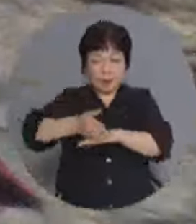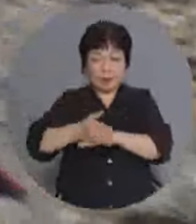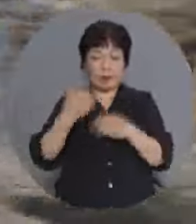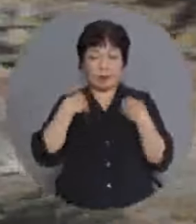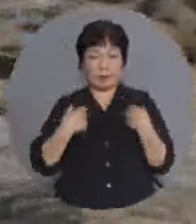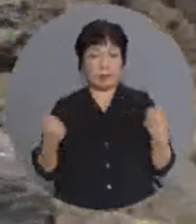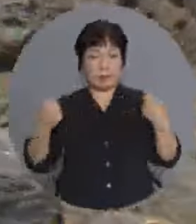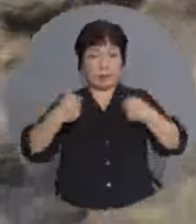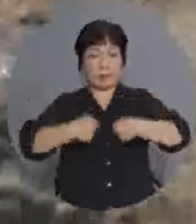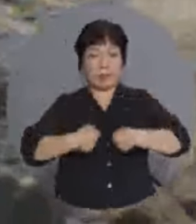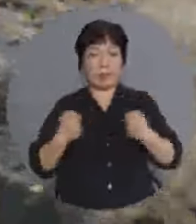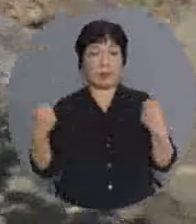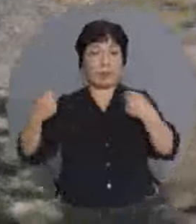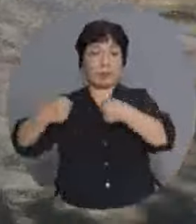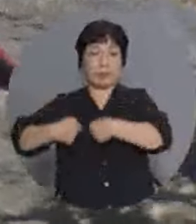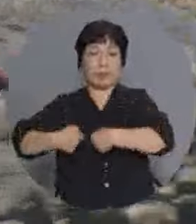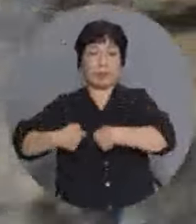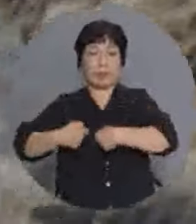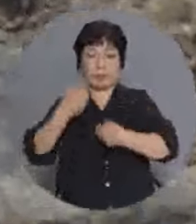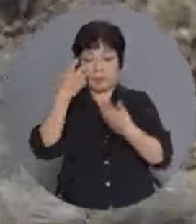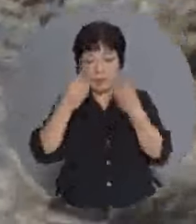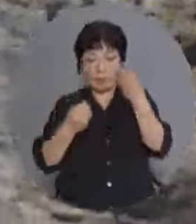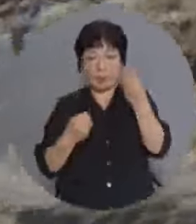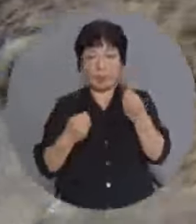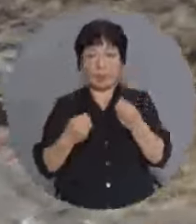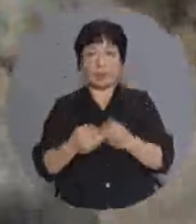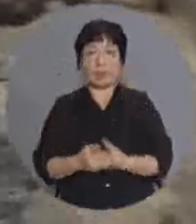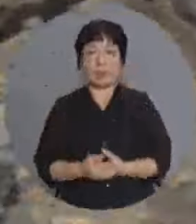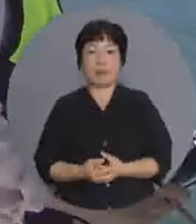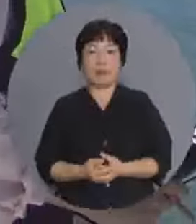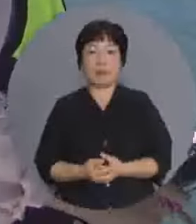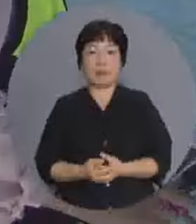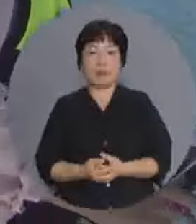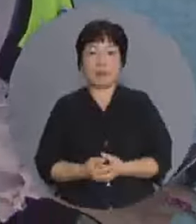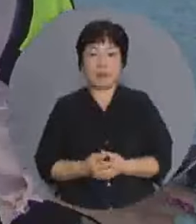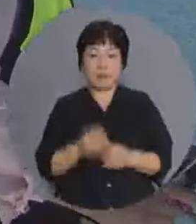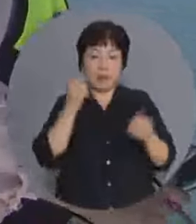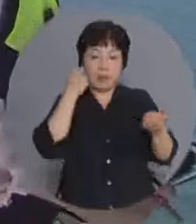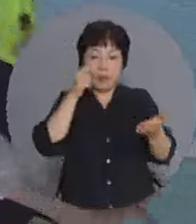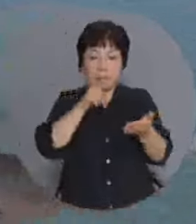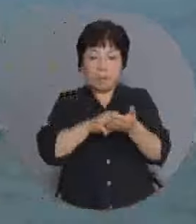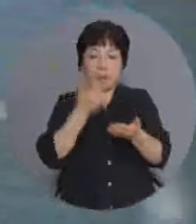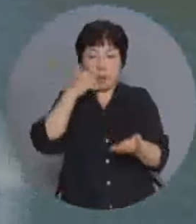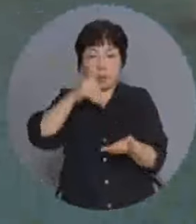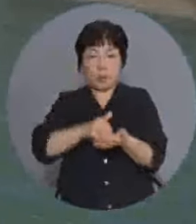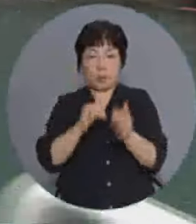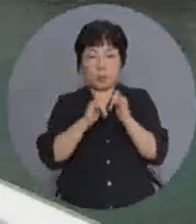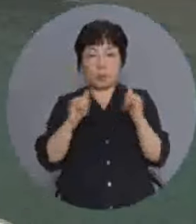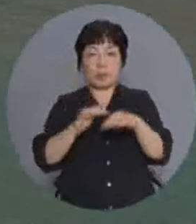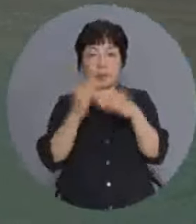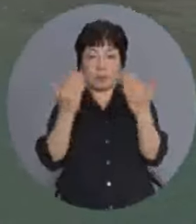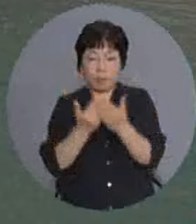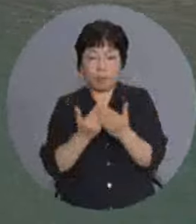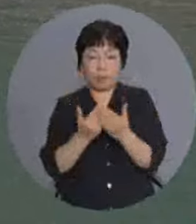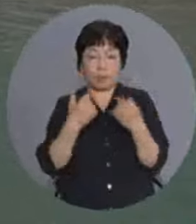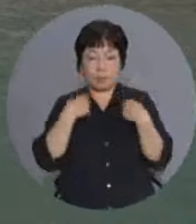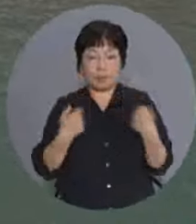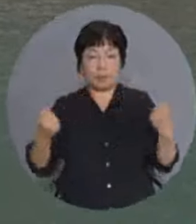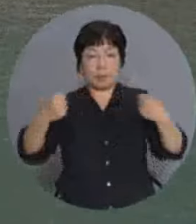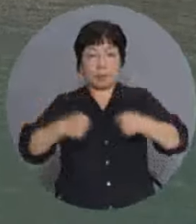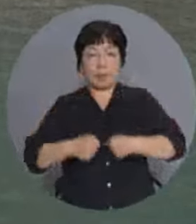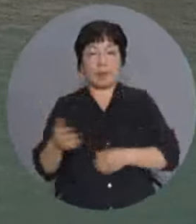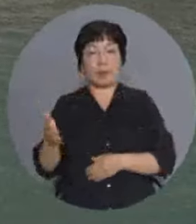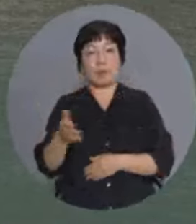그제서야 낚시객들이 주섬주섬 구명조끼를 착용합니다. 이날 발견한 갯바위 낚시객들은 모두 구명조끼를 입지